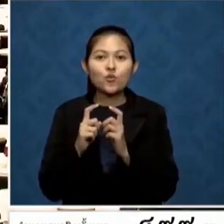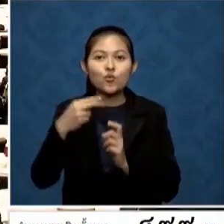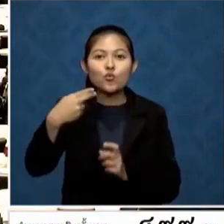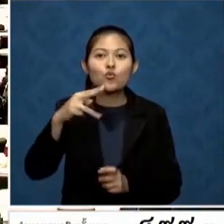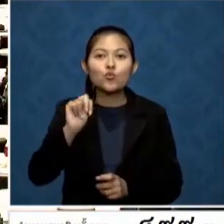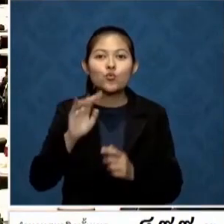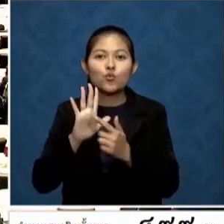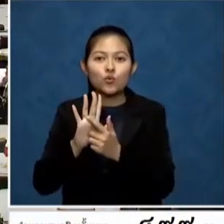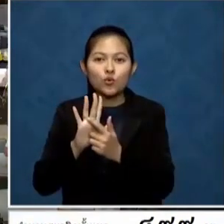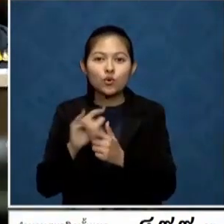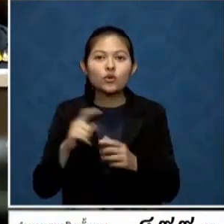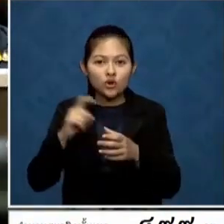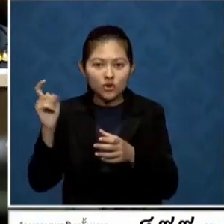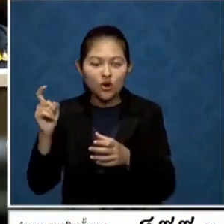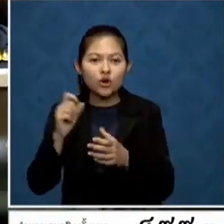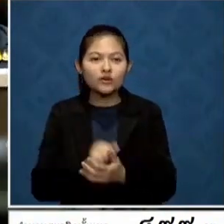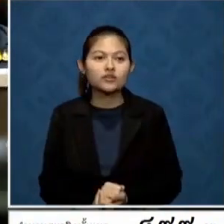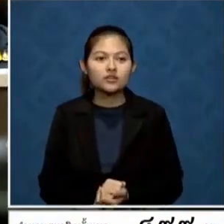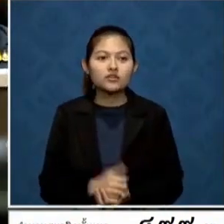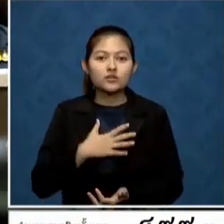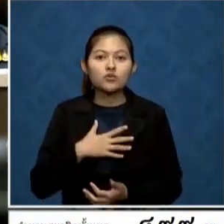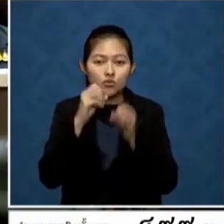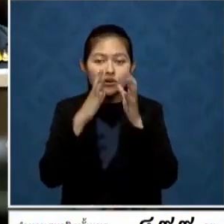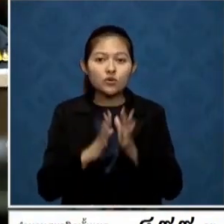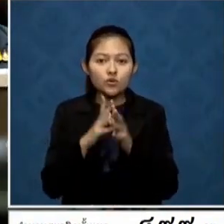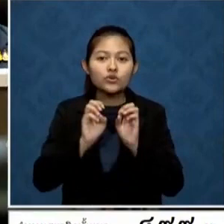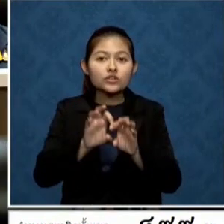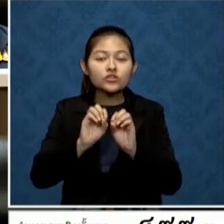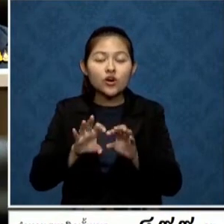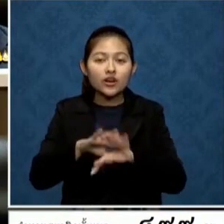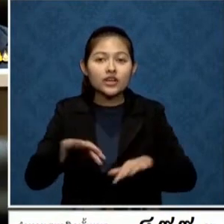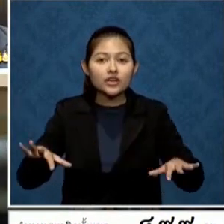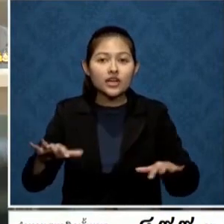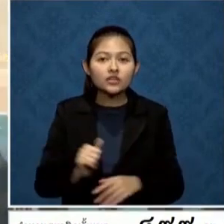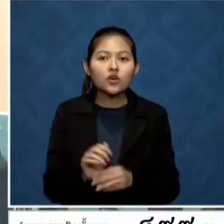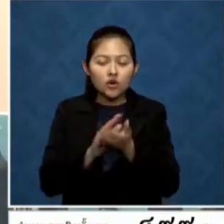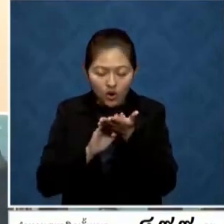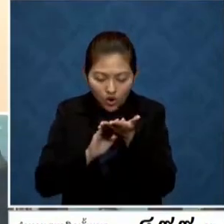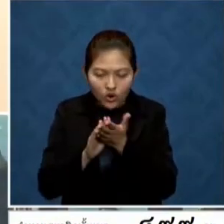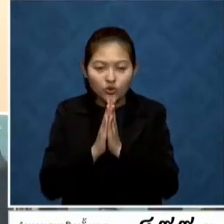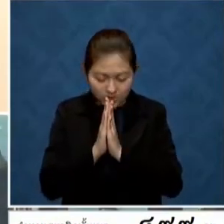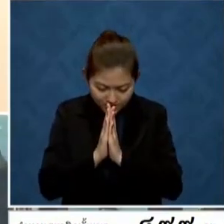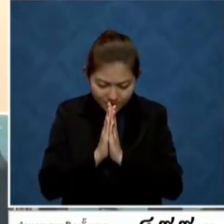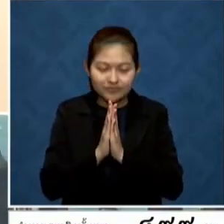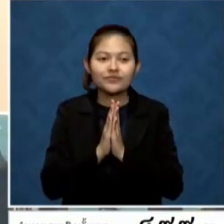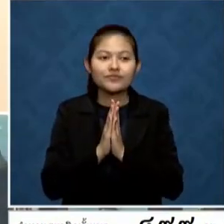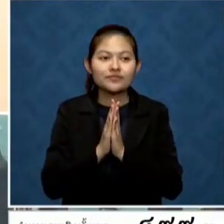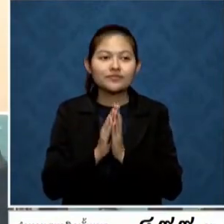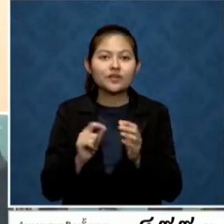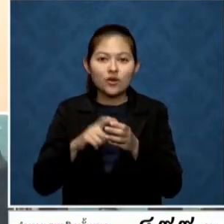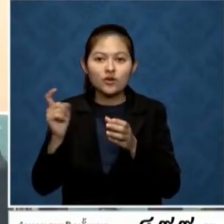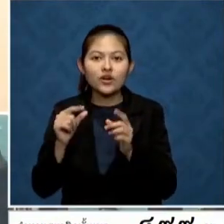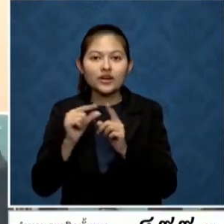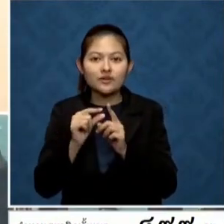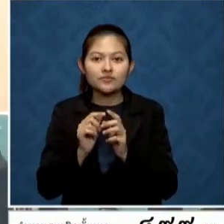ถอนครับประธานครับกลอนมันพาไปบังเอิญผมเป็นครูท่านประธานเวลาสอนเด็กก็มีกลอนมีอะไรอย่างนี้ครับขอโทษด้วยท่านประธานยกมือไหว้ท่านประธานด้วยครับขอนครับ